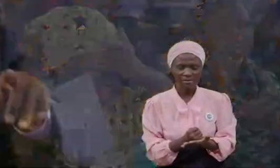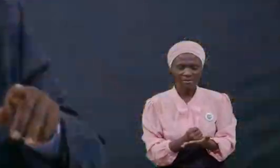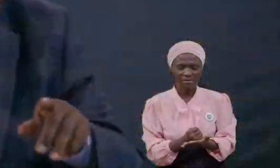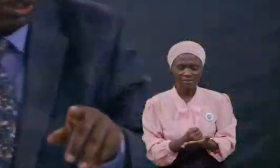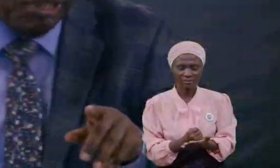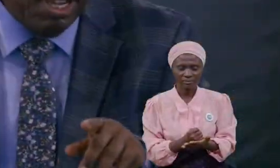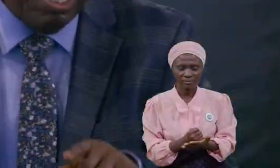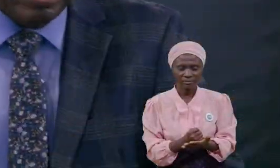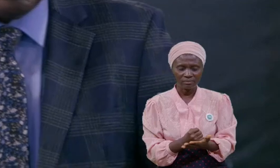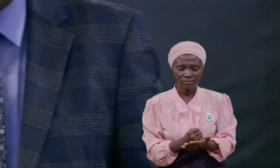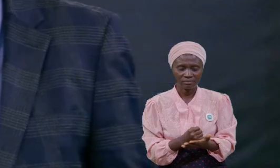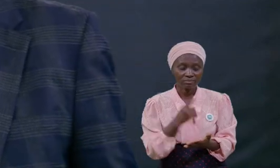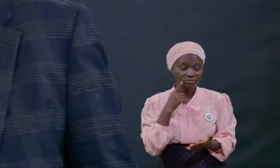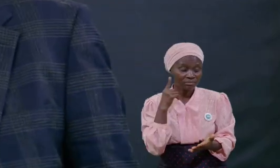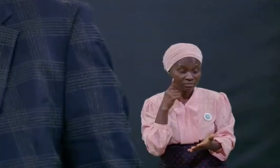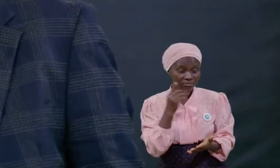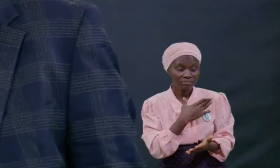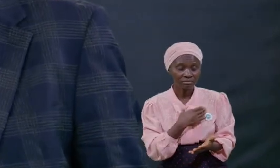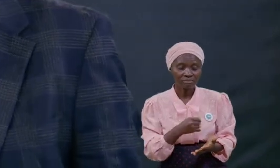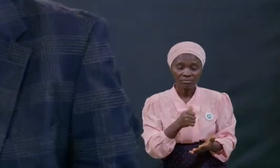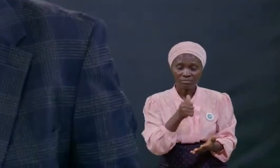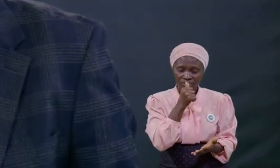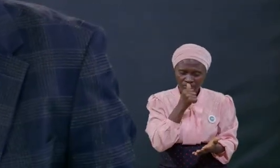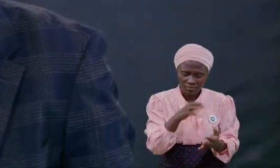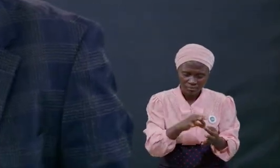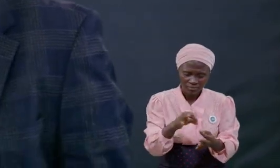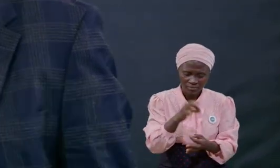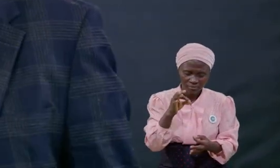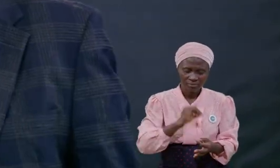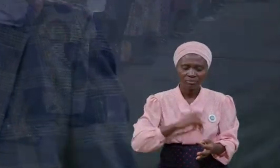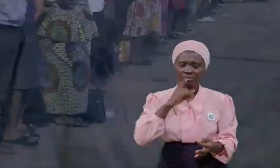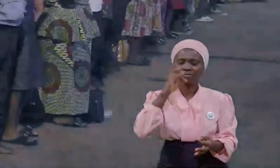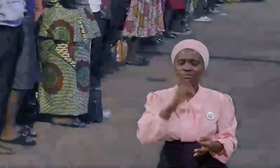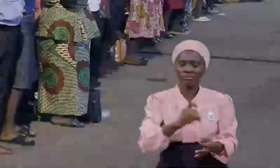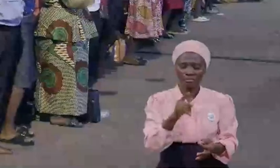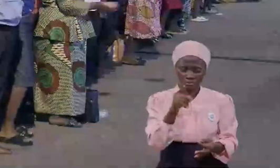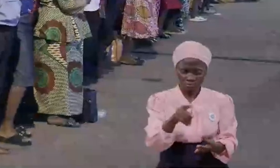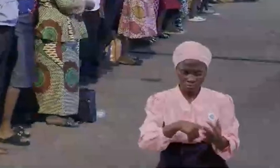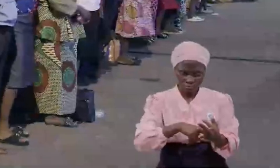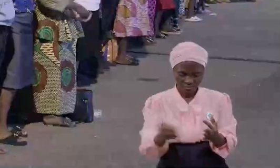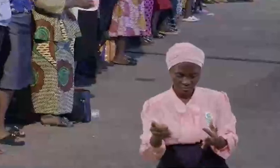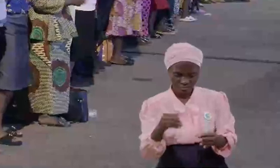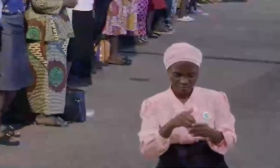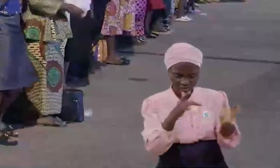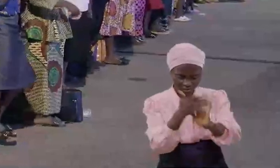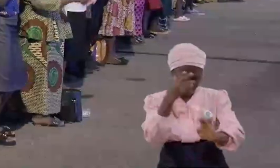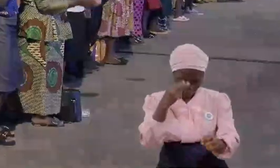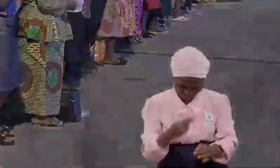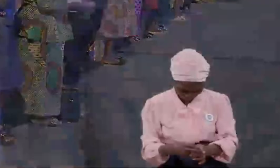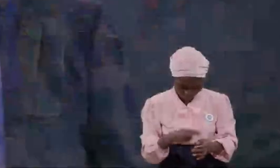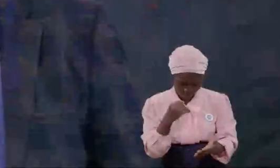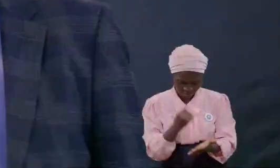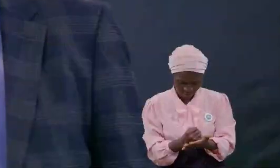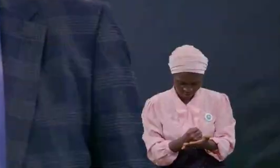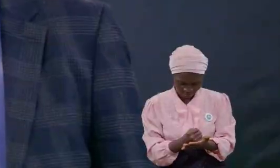Sous et muet, esprit de mutisme et de sudité, je vous commande, sortez au nom de Jésus.